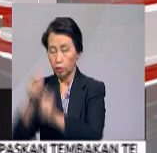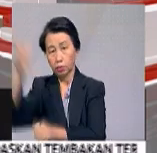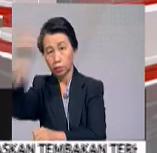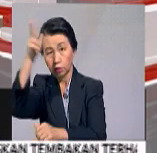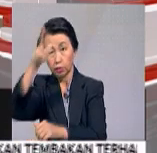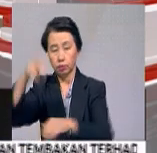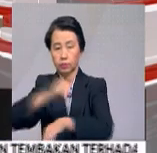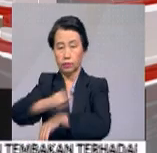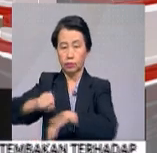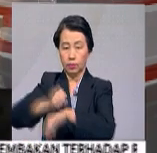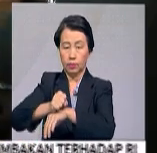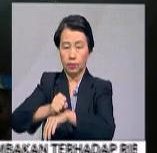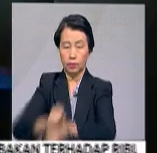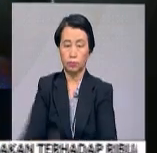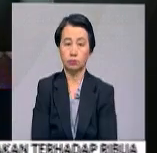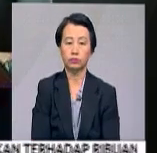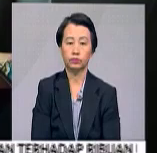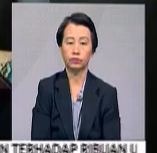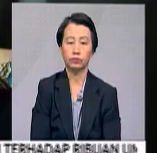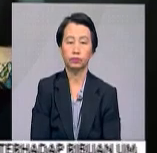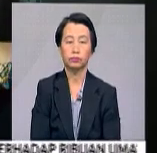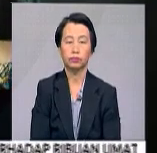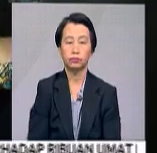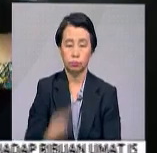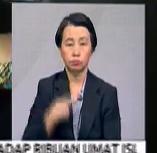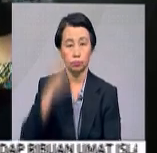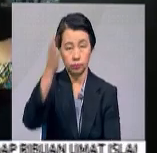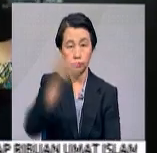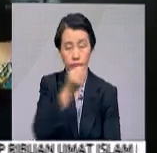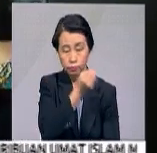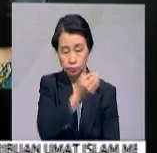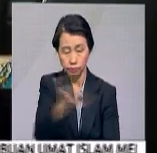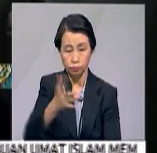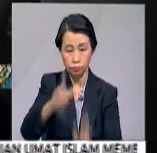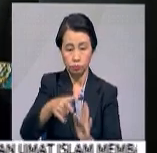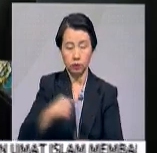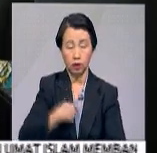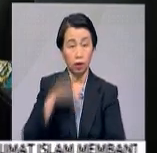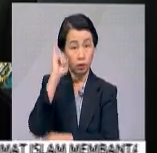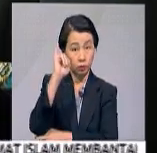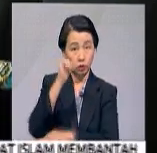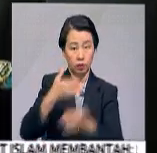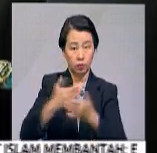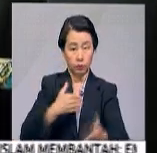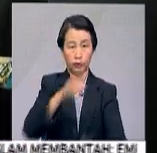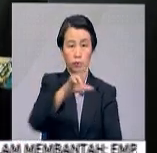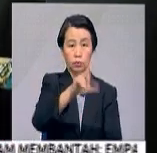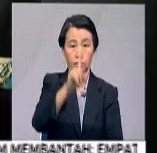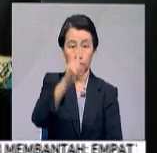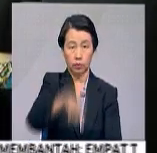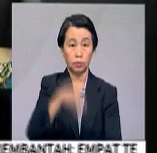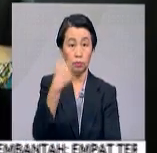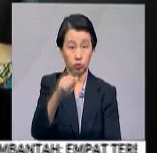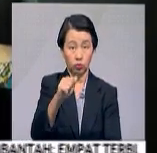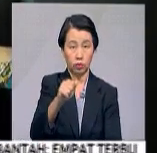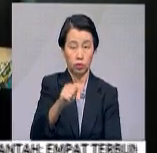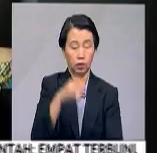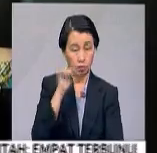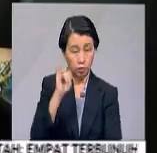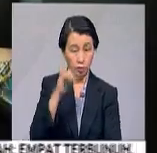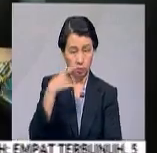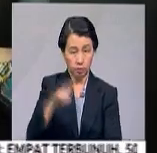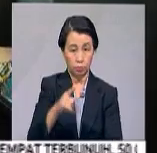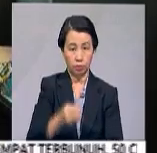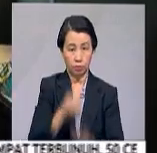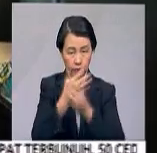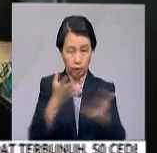Singapura. RTS will be very soon. As I said, I have a promise before 31st of October, which is next week,